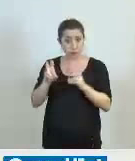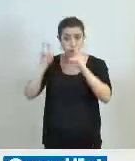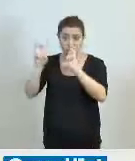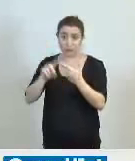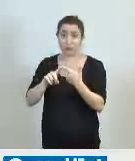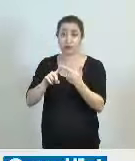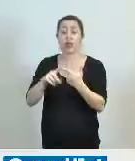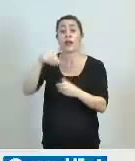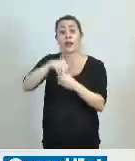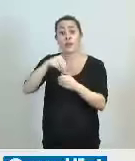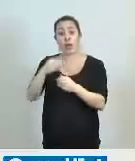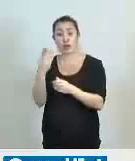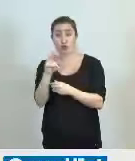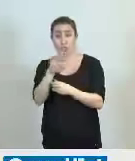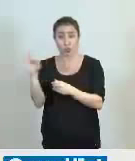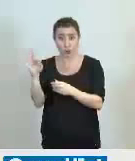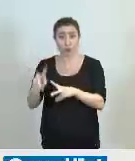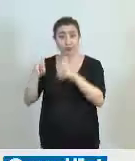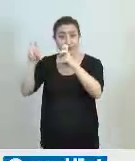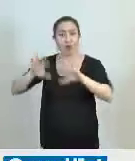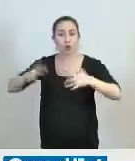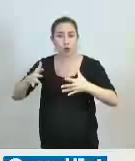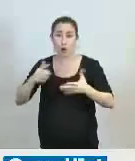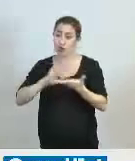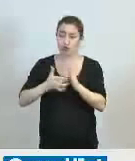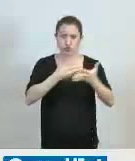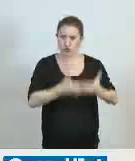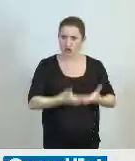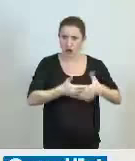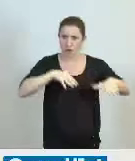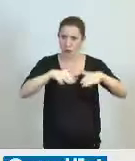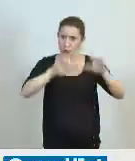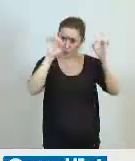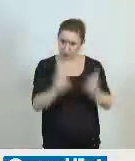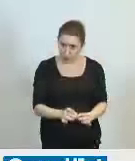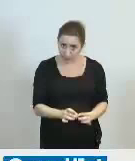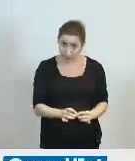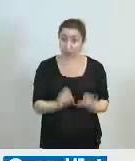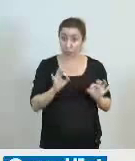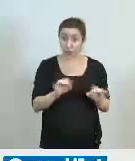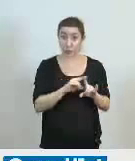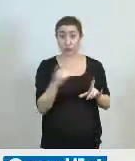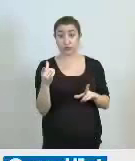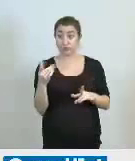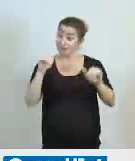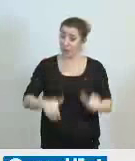brute en réduisant les charges de fonctionnement, et tout cela effectivement avec des dotations qui ont